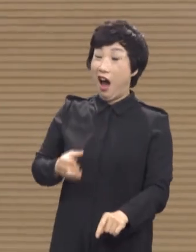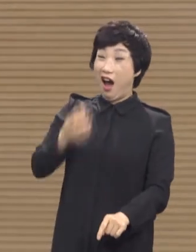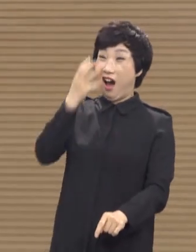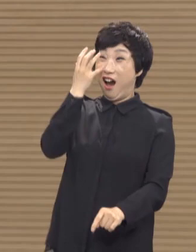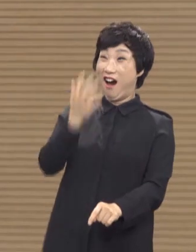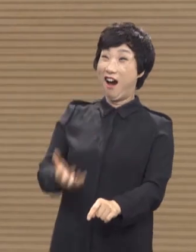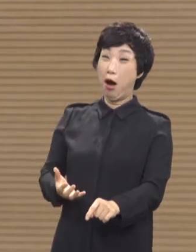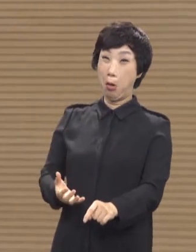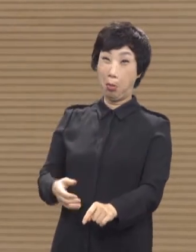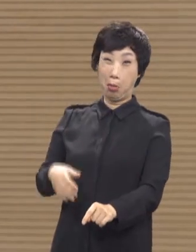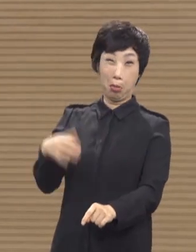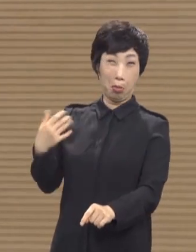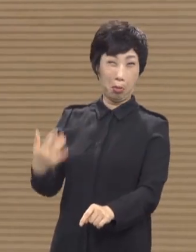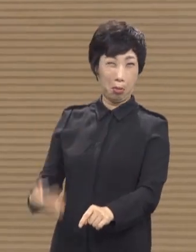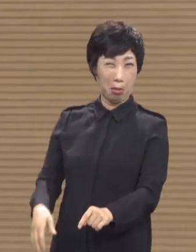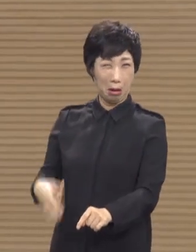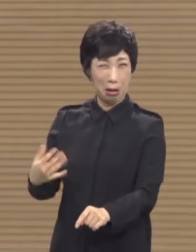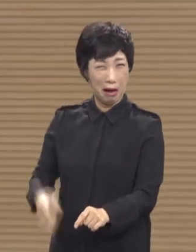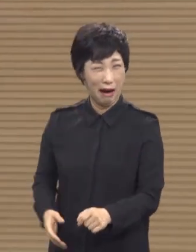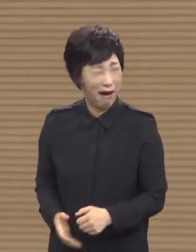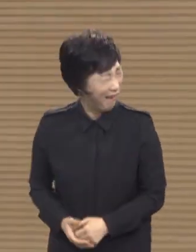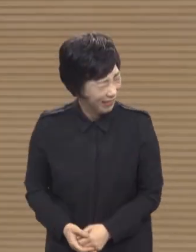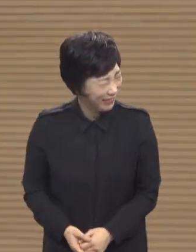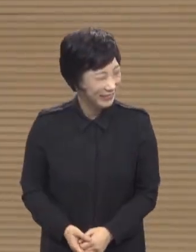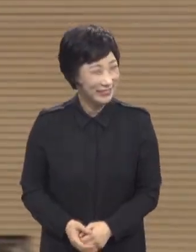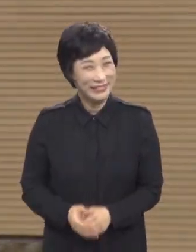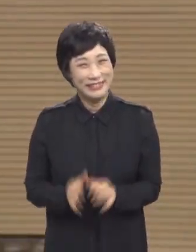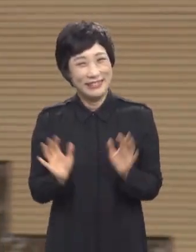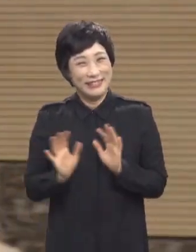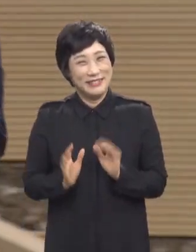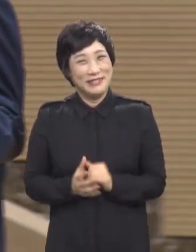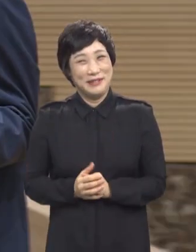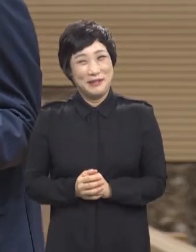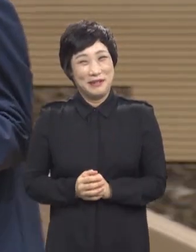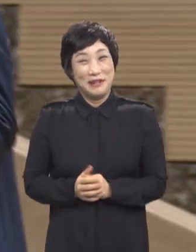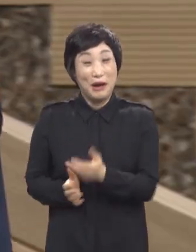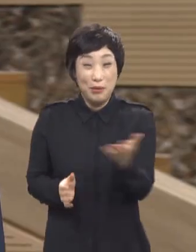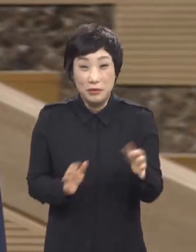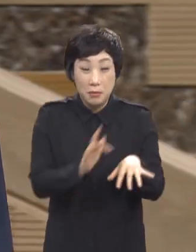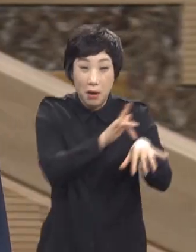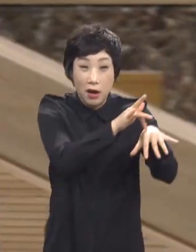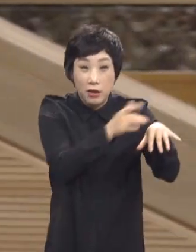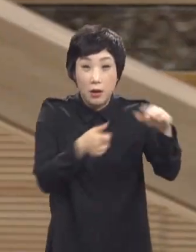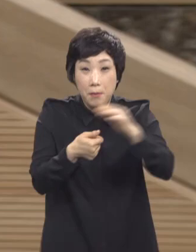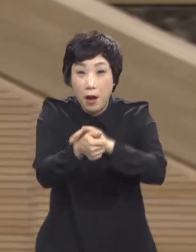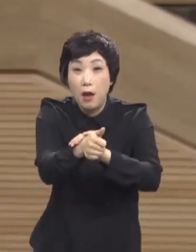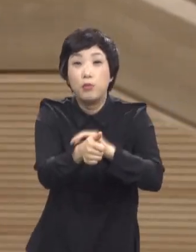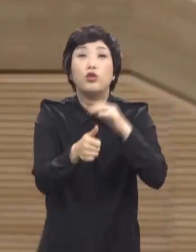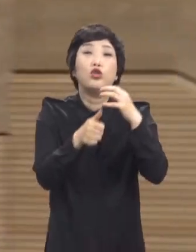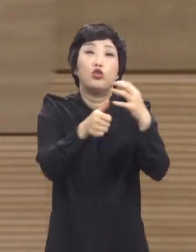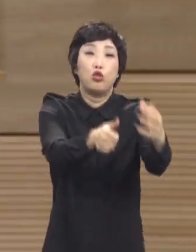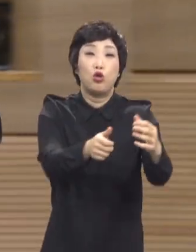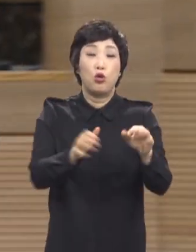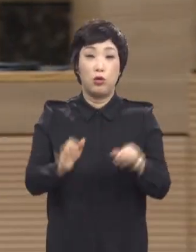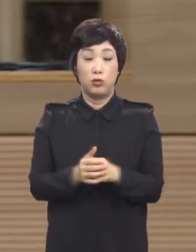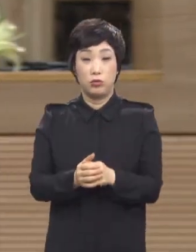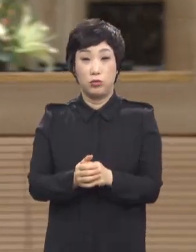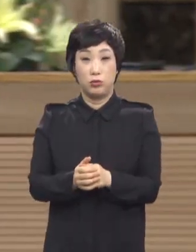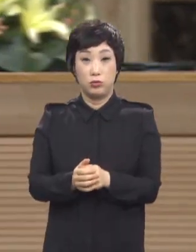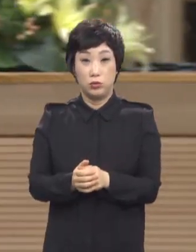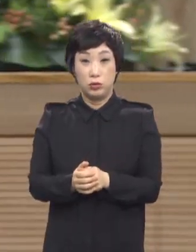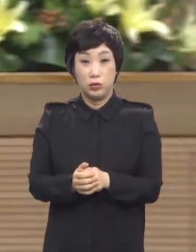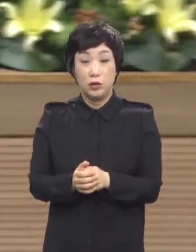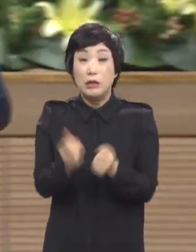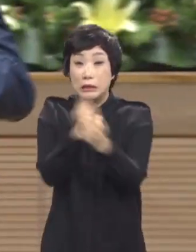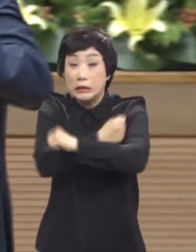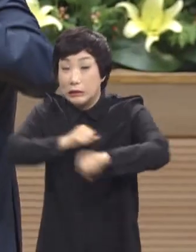그 사람 대단하대 진짜 보니까. 예, 마귀가 뱀을 이용해서 들짐승